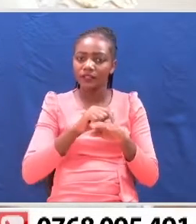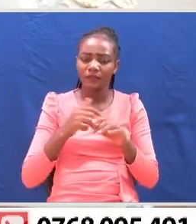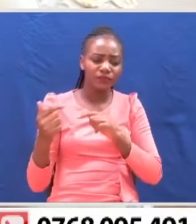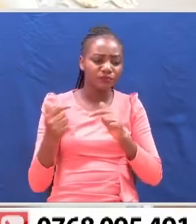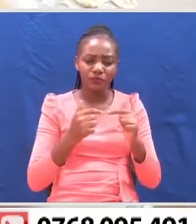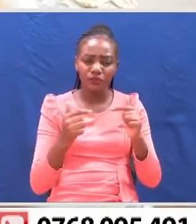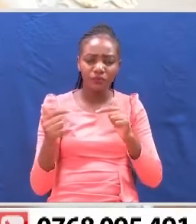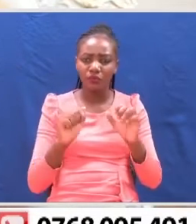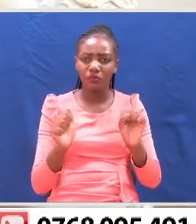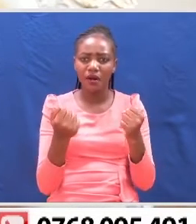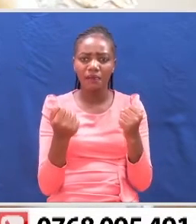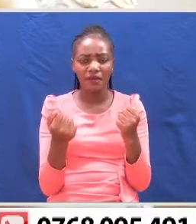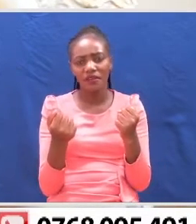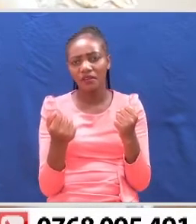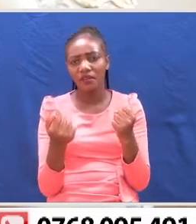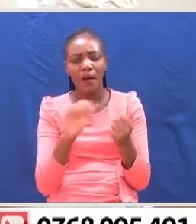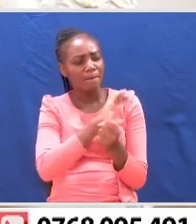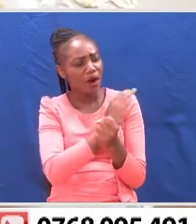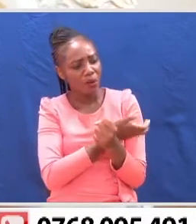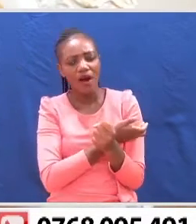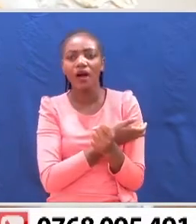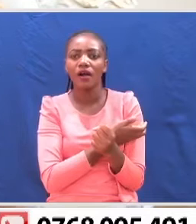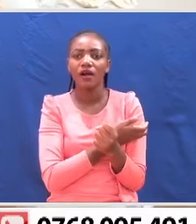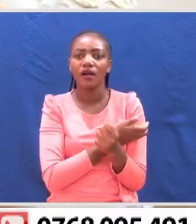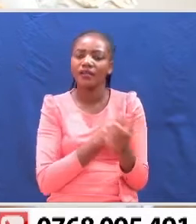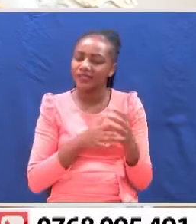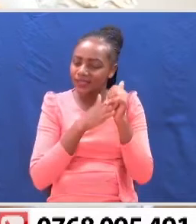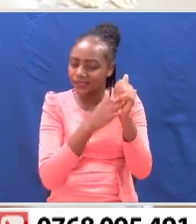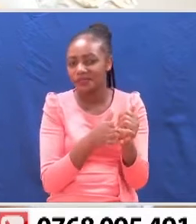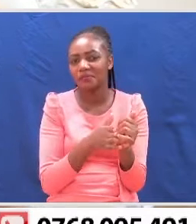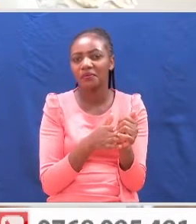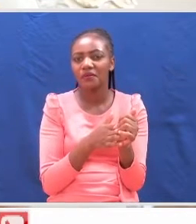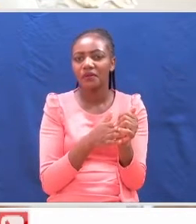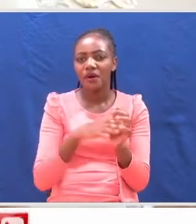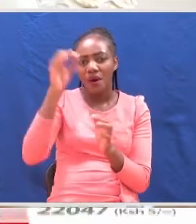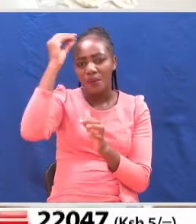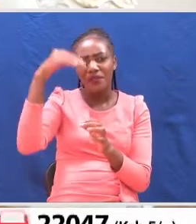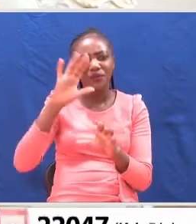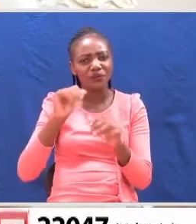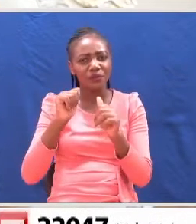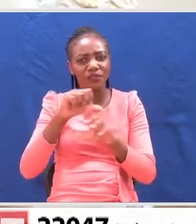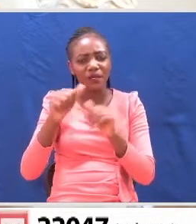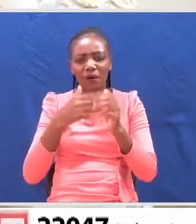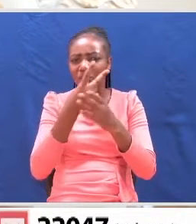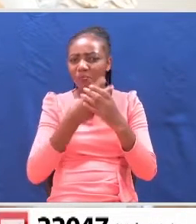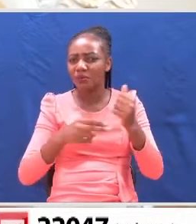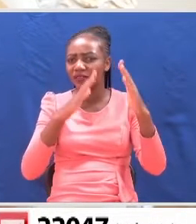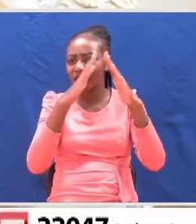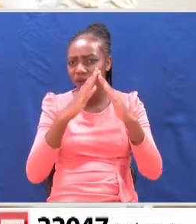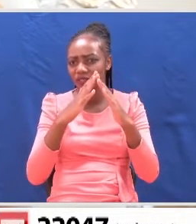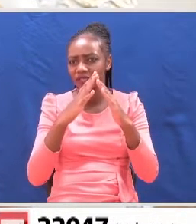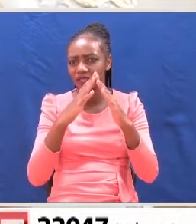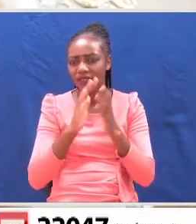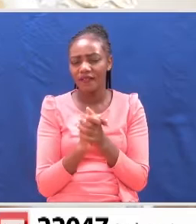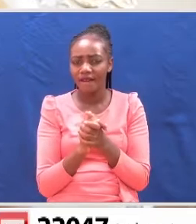wanataka wasalie ndo wenye mamlaka. Kulingana nawe, tukielekea njia ambayo tunaelekea